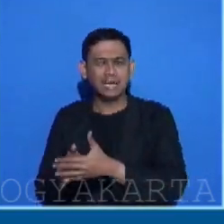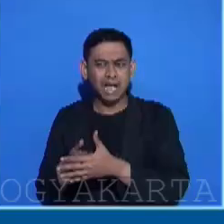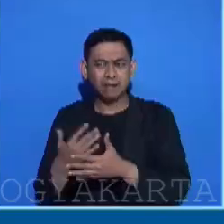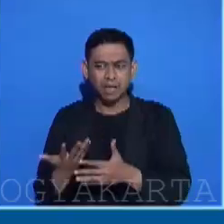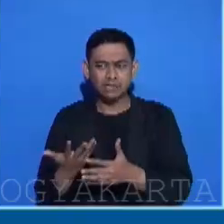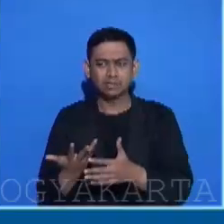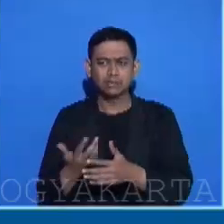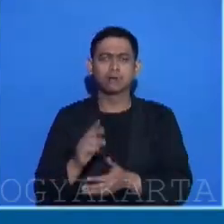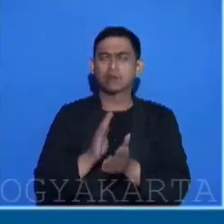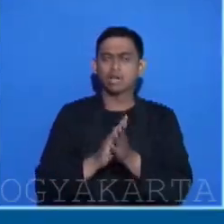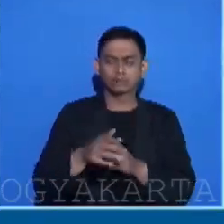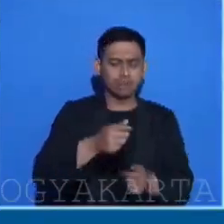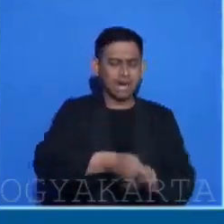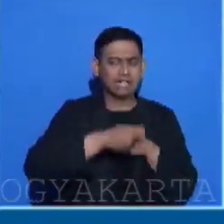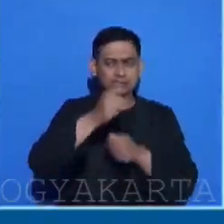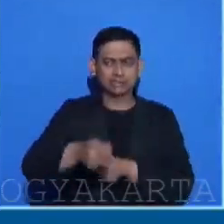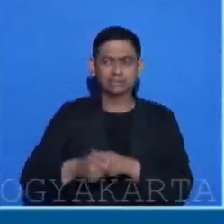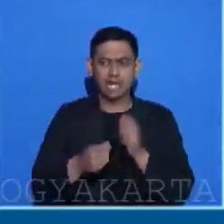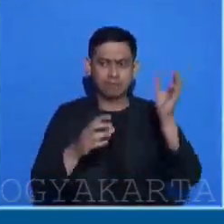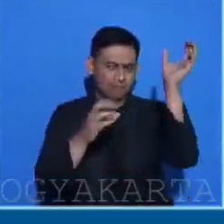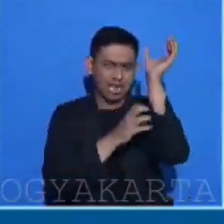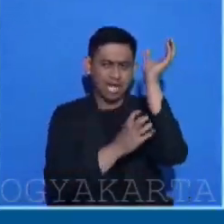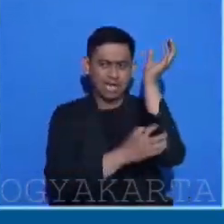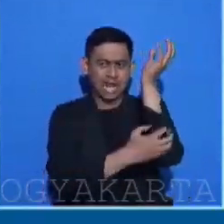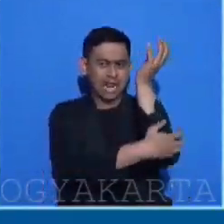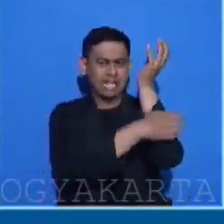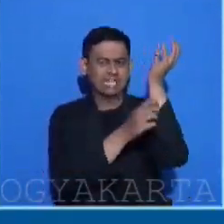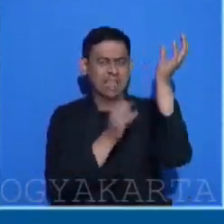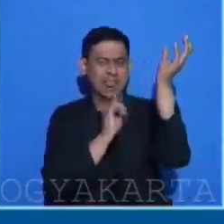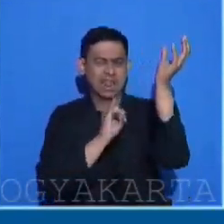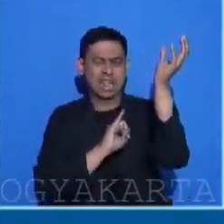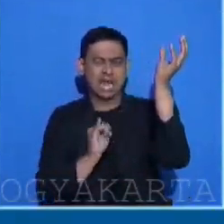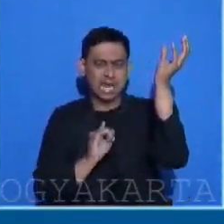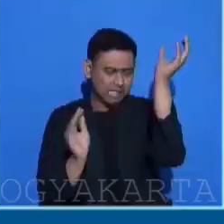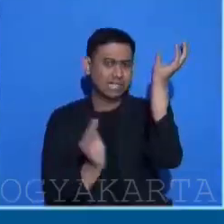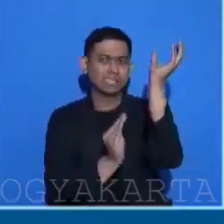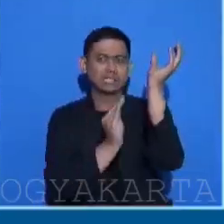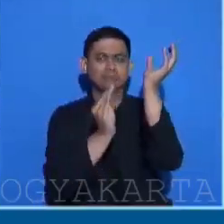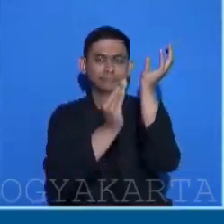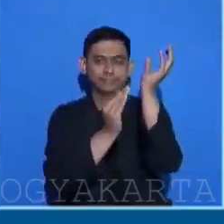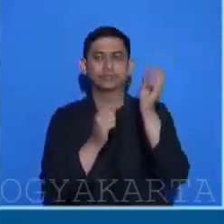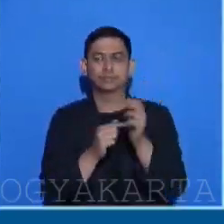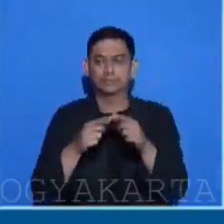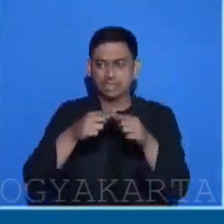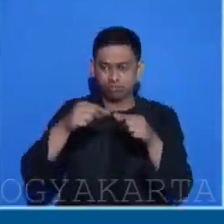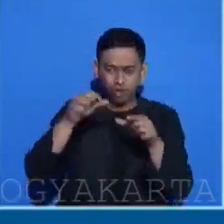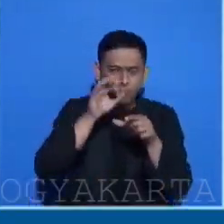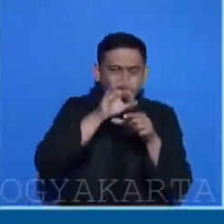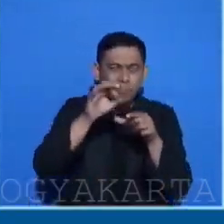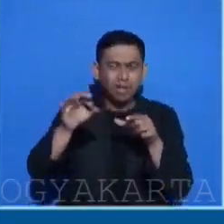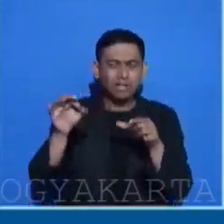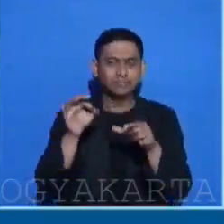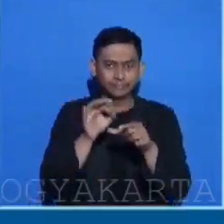kadang Tani Inggih menika wontenipun omo walang ingkang rebosa perangan ronipun Dados bolong ananging B menika mboten